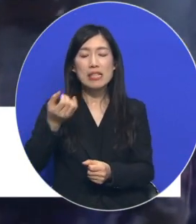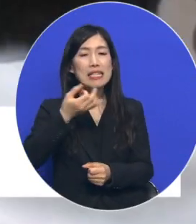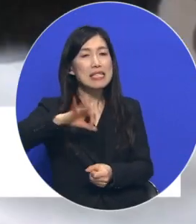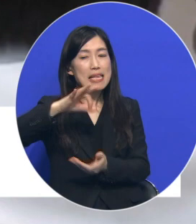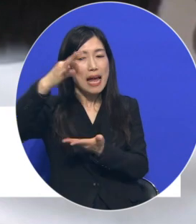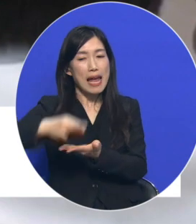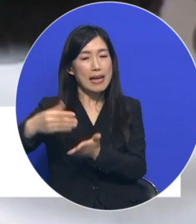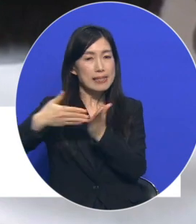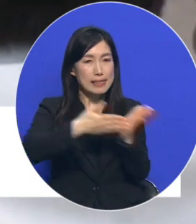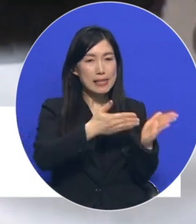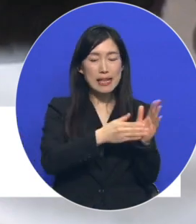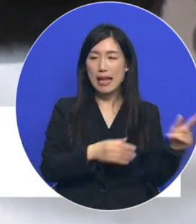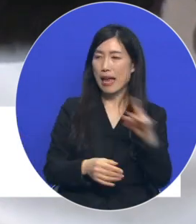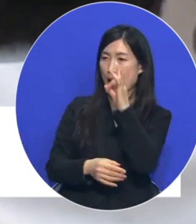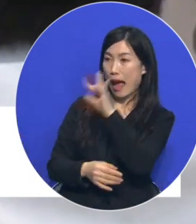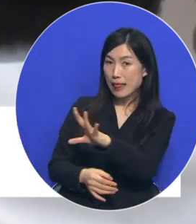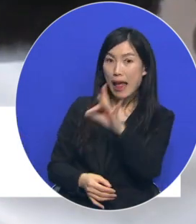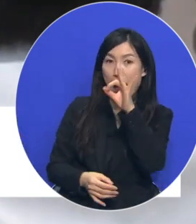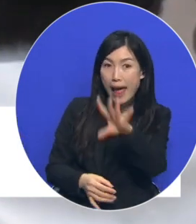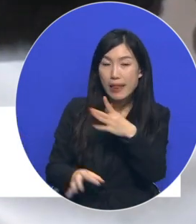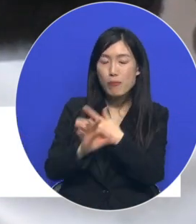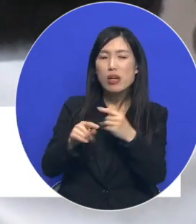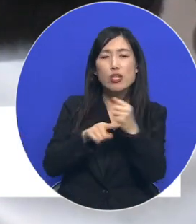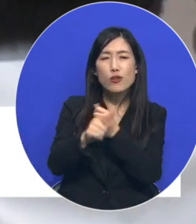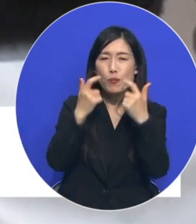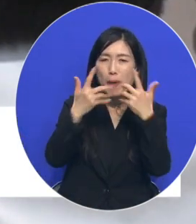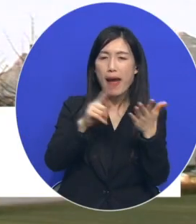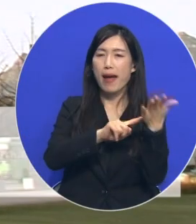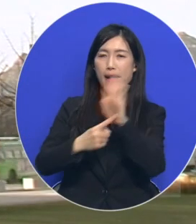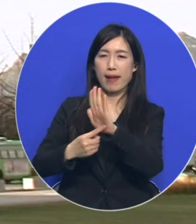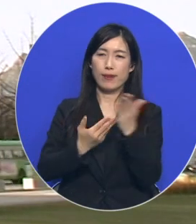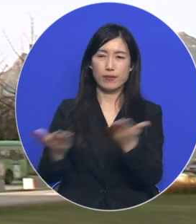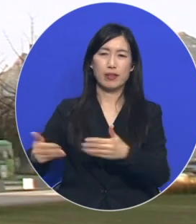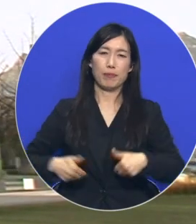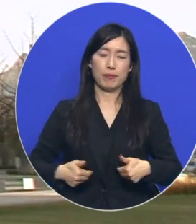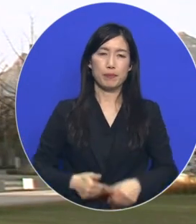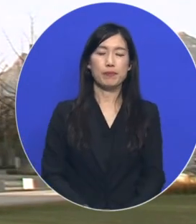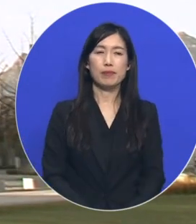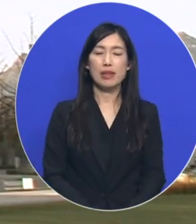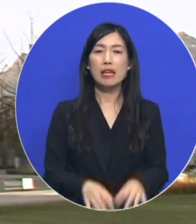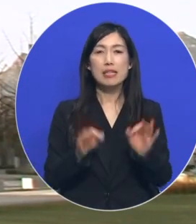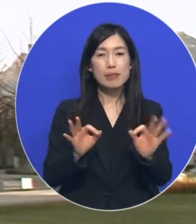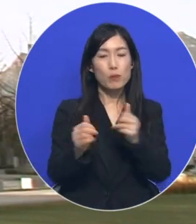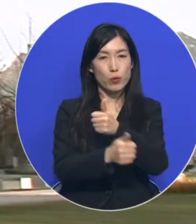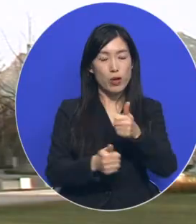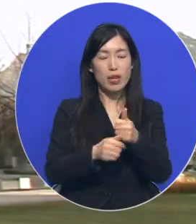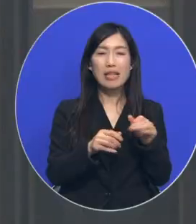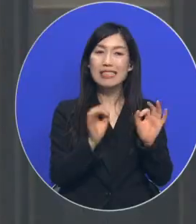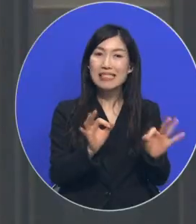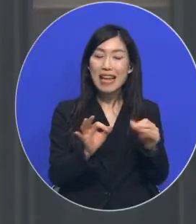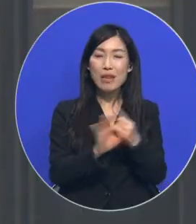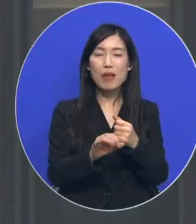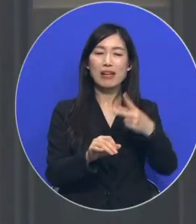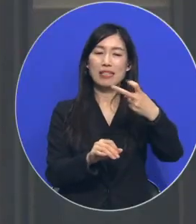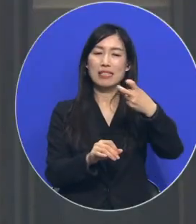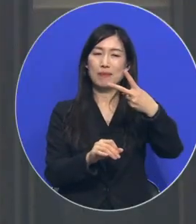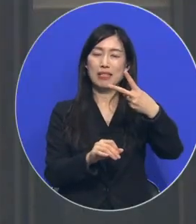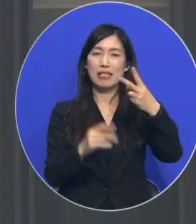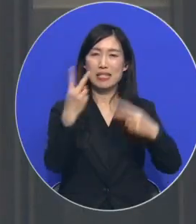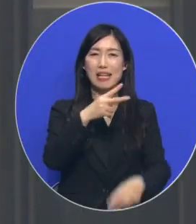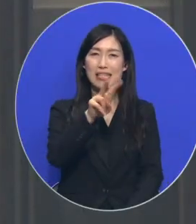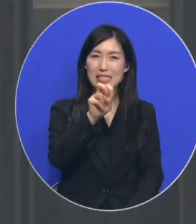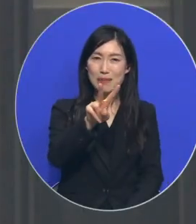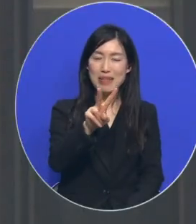사유에 대해서도 더욱 구체적으로 안내하도록 할 방침입니다 금융위는 은행의 경우 22년 하반기 공시인